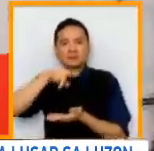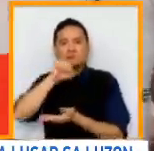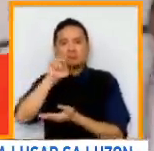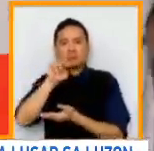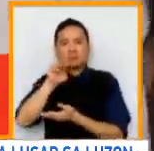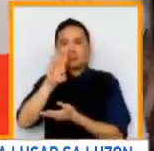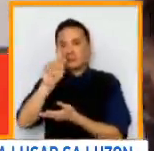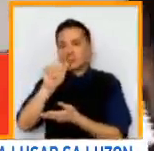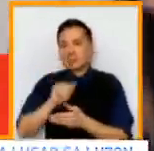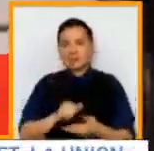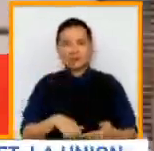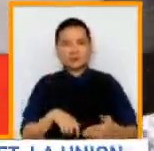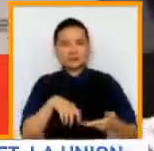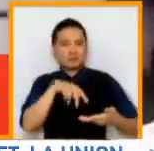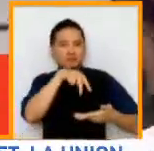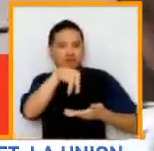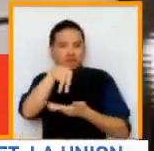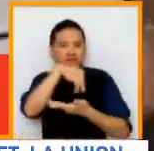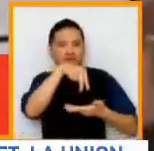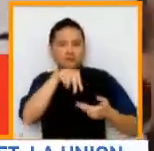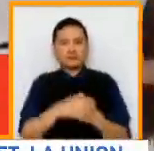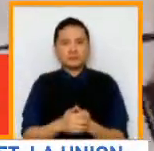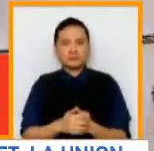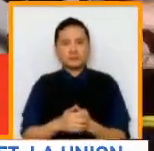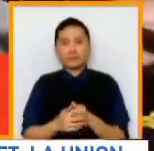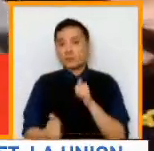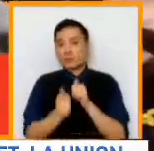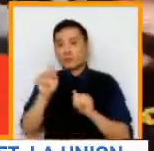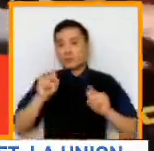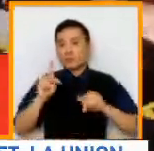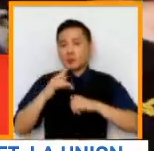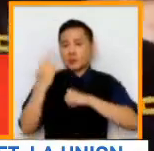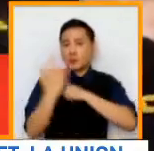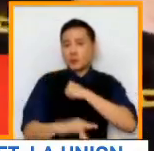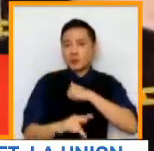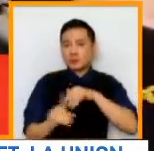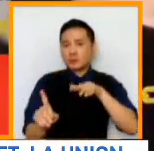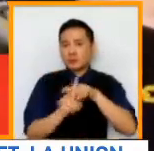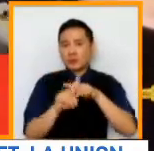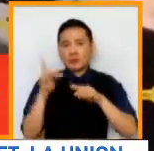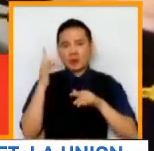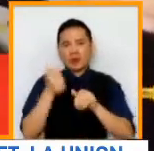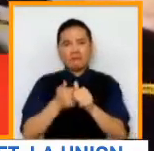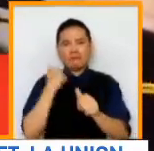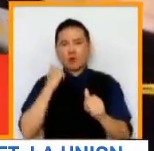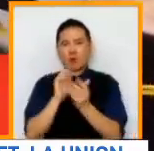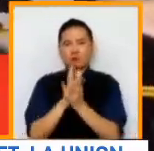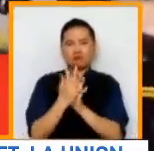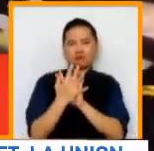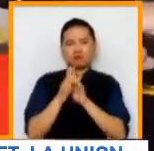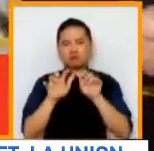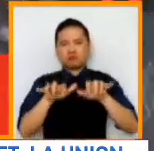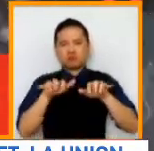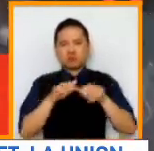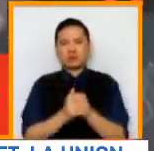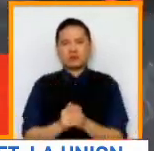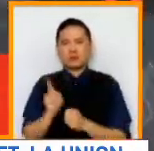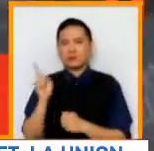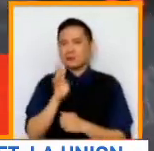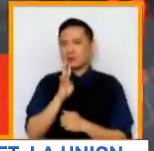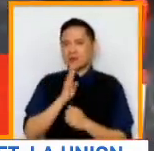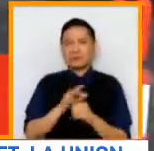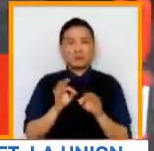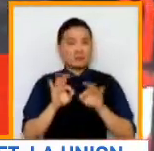Maaga raw silang pumila para makaiwas na rin daw sa dagsa ng tao. Naniwala kami ang dagat ay gamutin sa aming mga health. Yes! Bandang